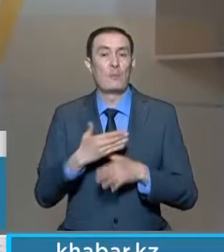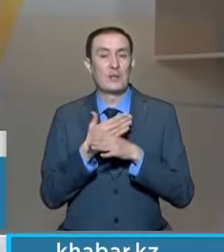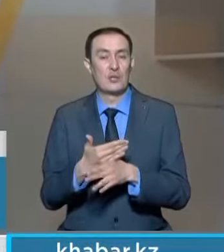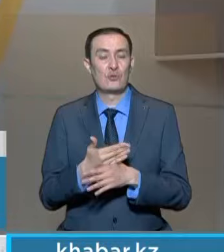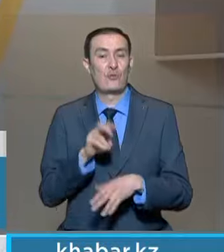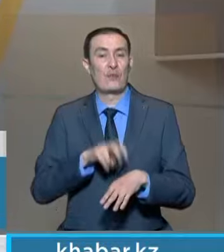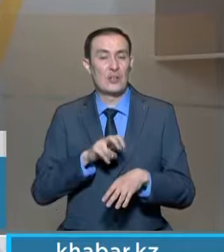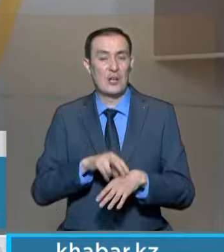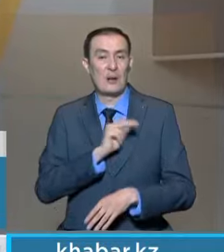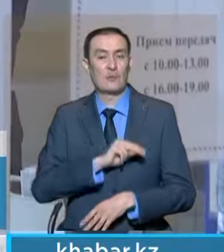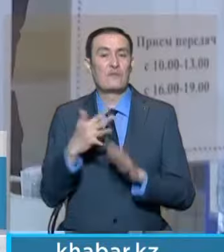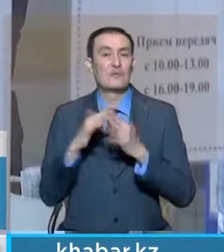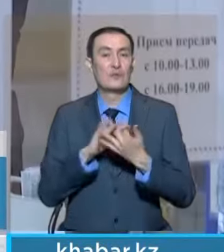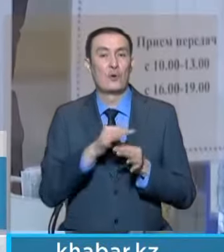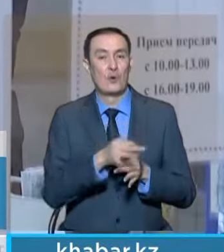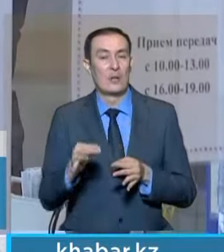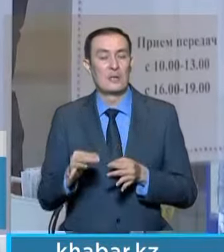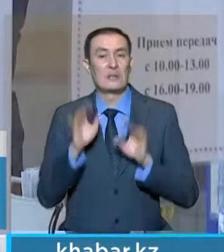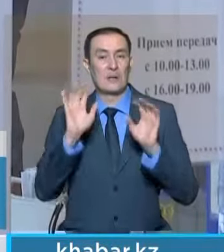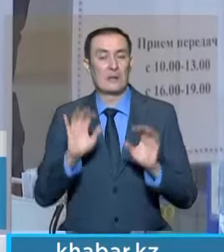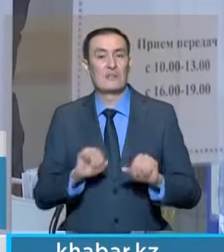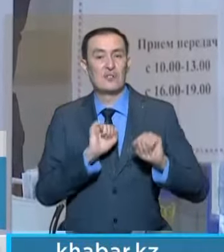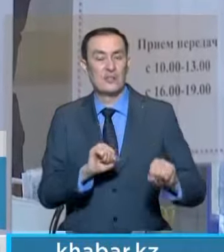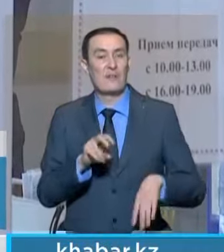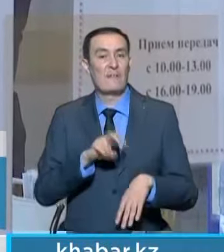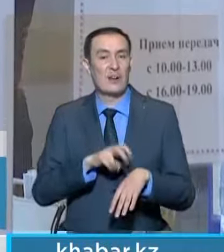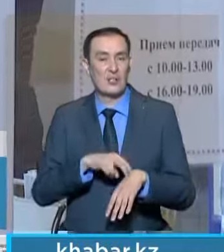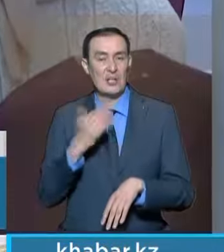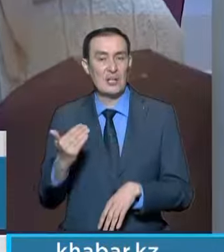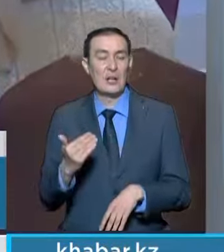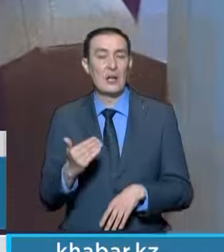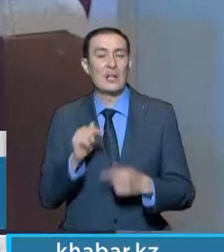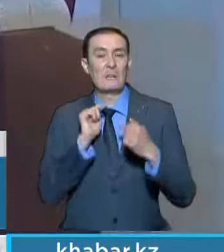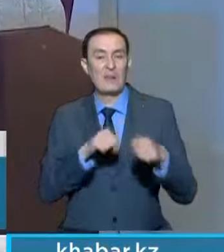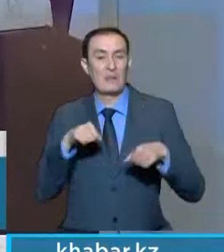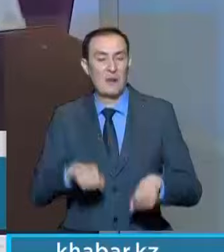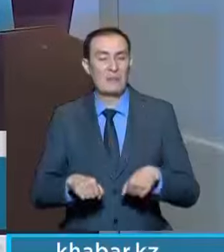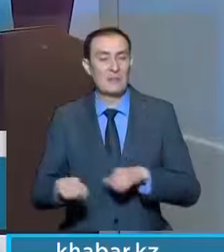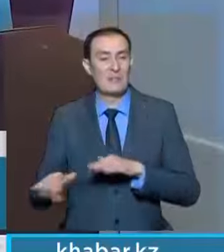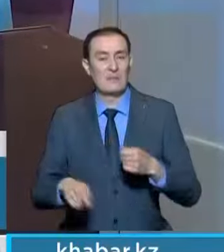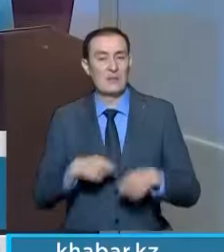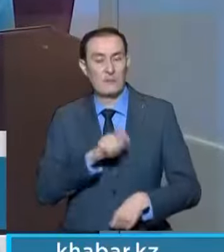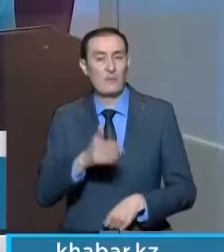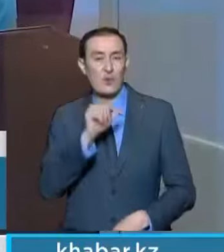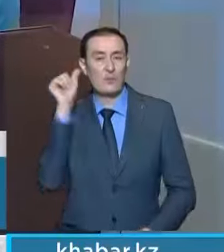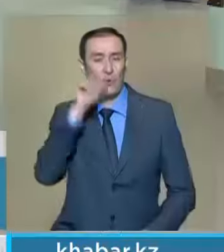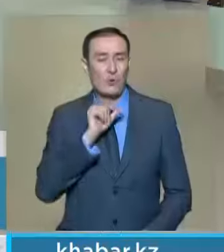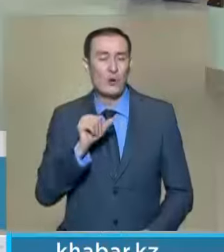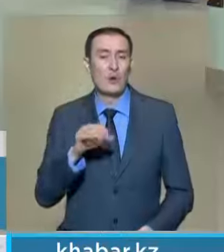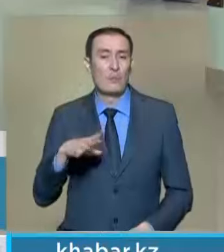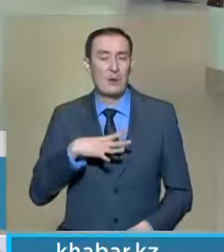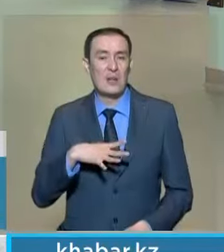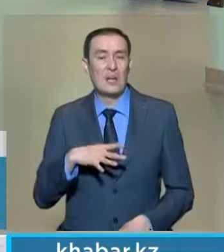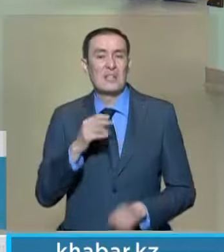поддержке медработников, работающих в селах, и законодательно защитить врачей и от противоправных действий граждан. Только за прошлый год, по данным ведомства,